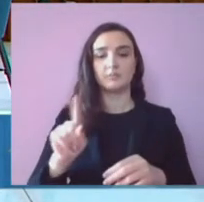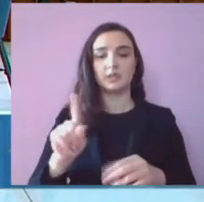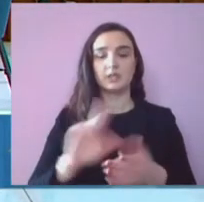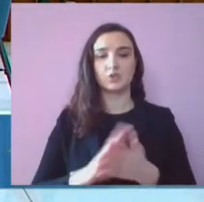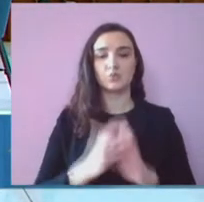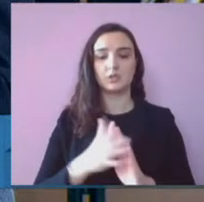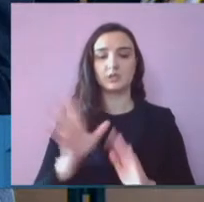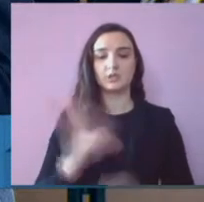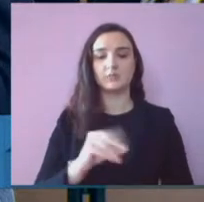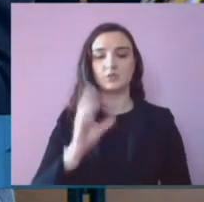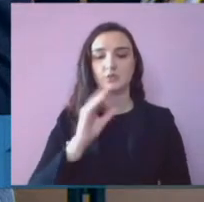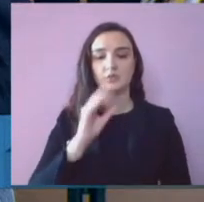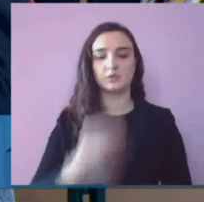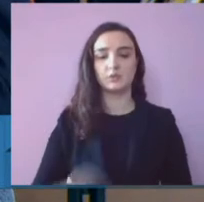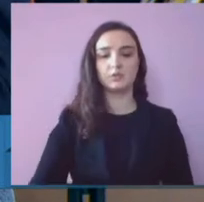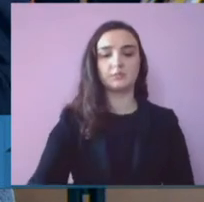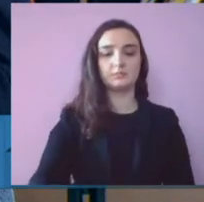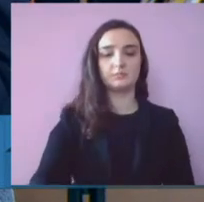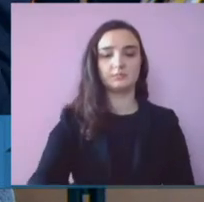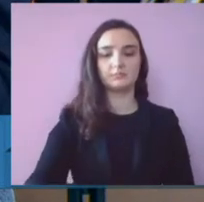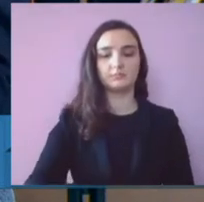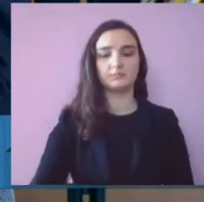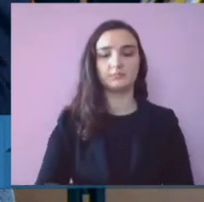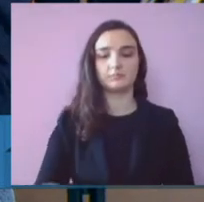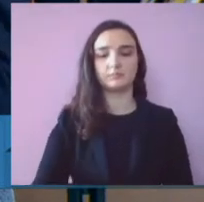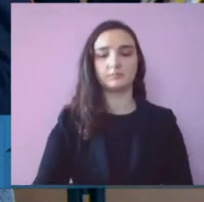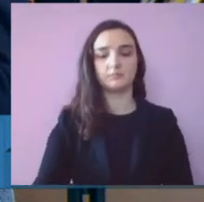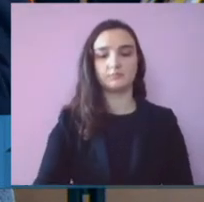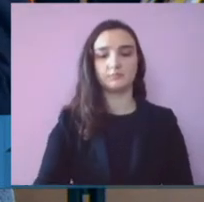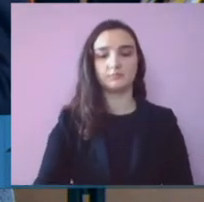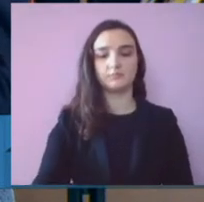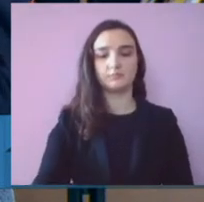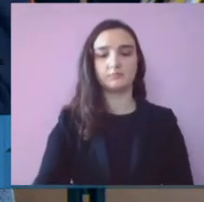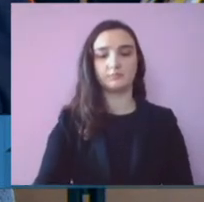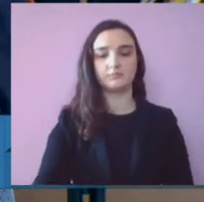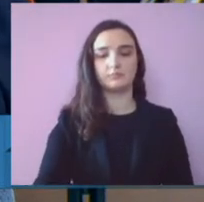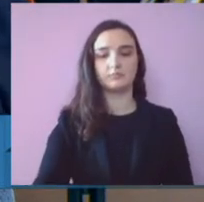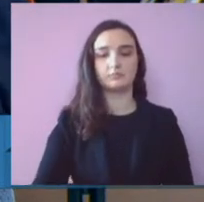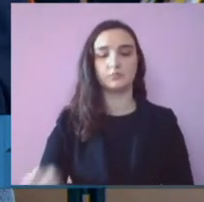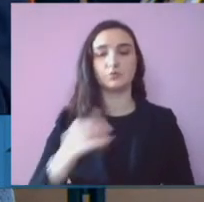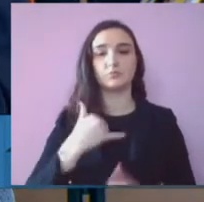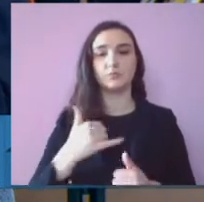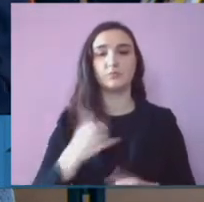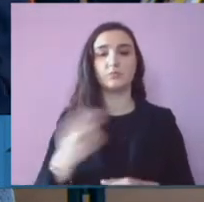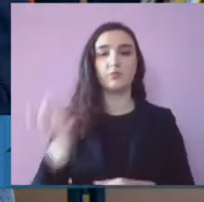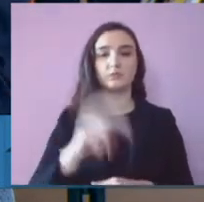როდესაც ვთქვათ, სტუმრები მოვიდნენ, ან არ მოვიდნენ, ან ეს მიიყვანეს, ეს ძალიან